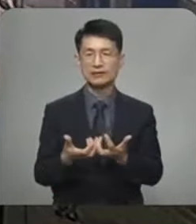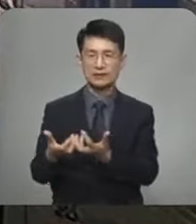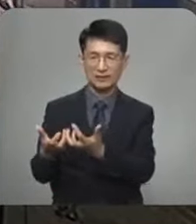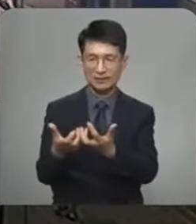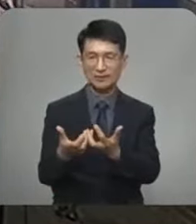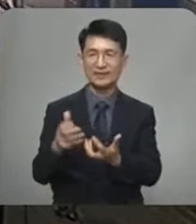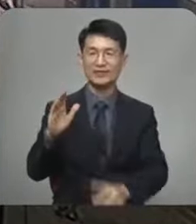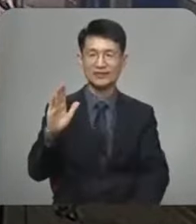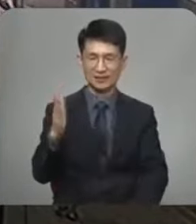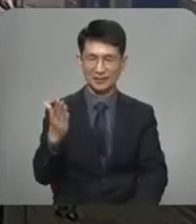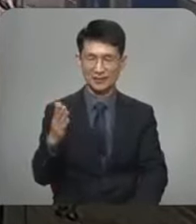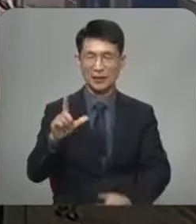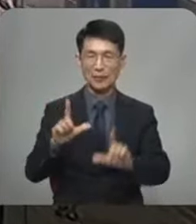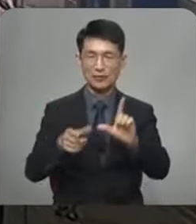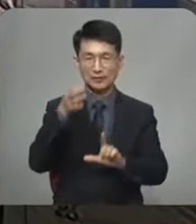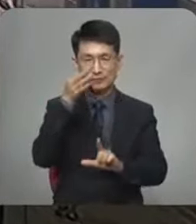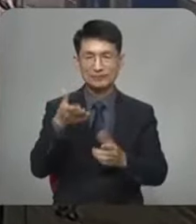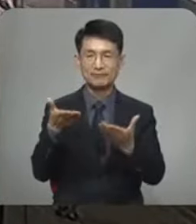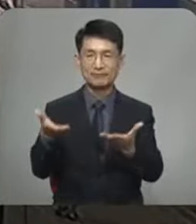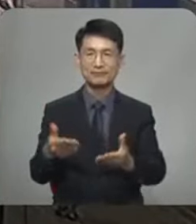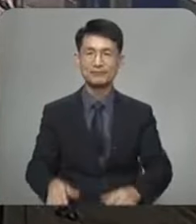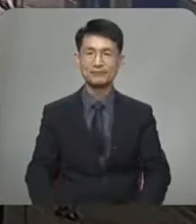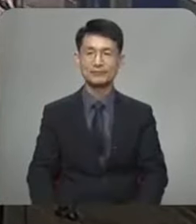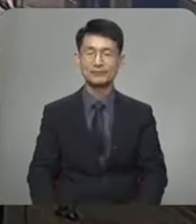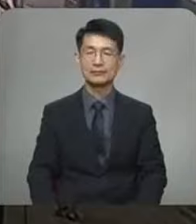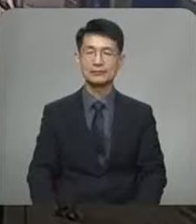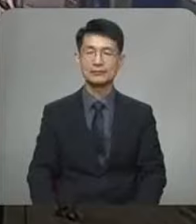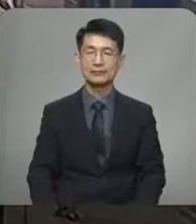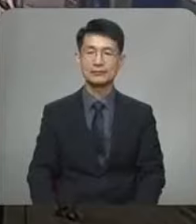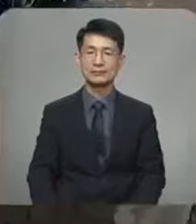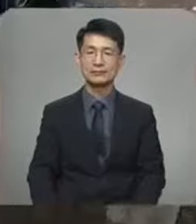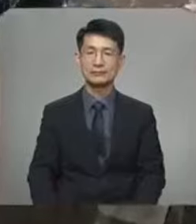방문객이 몰렸습니다. 노재영 기자가 다녀왔습니다.